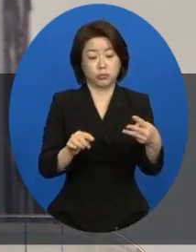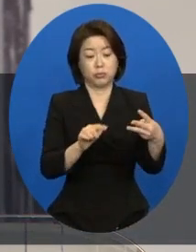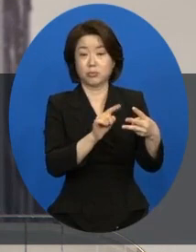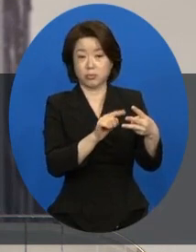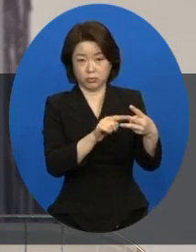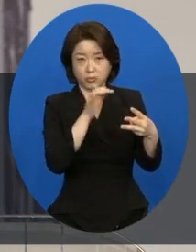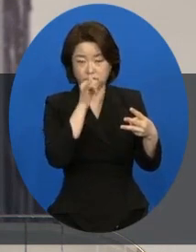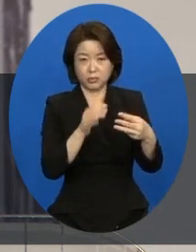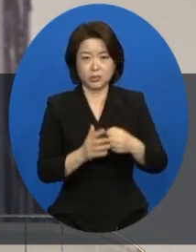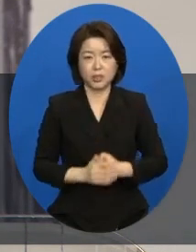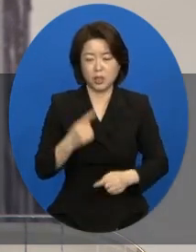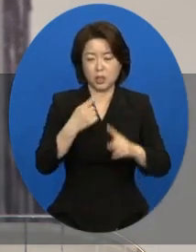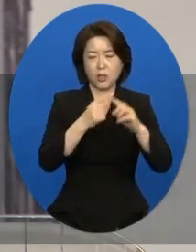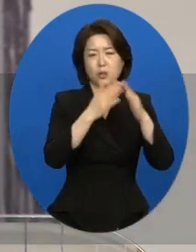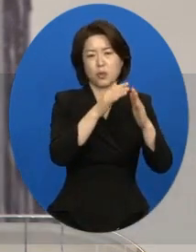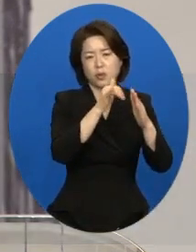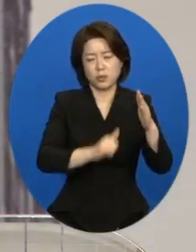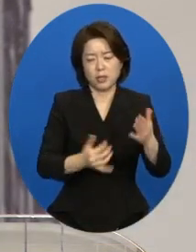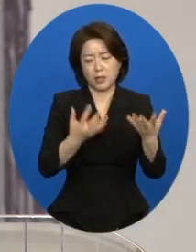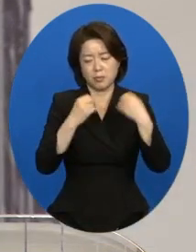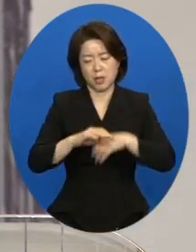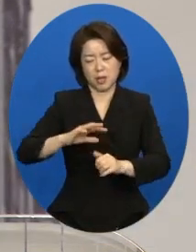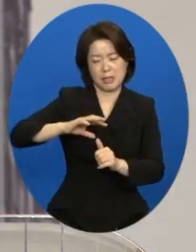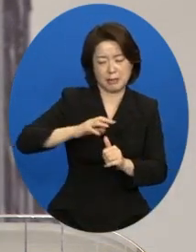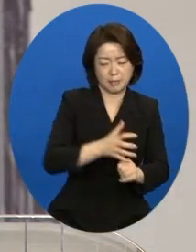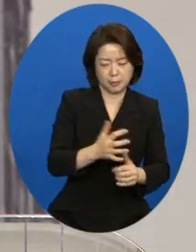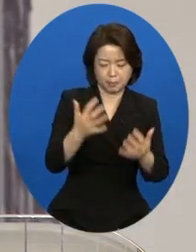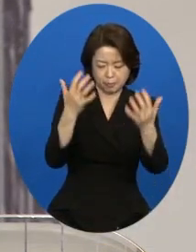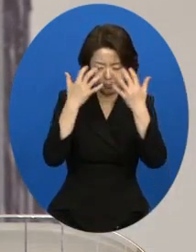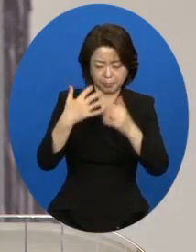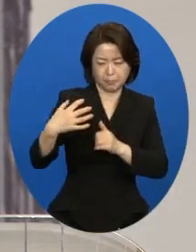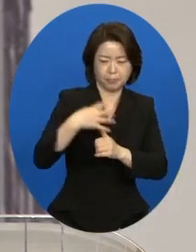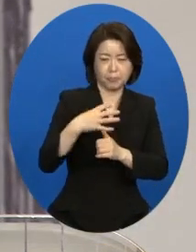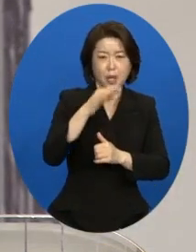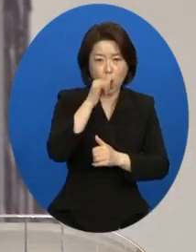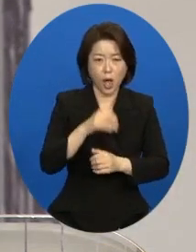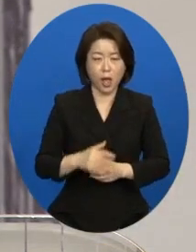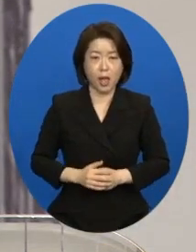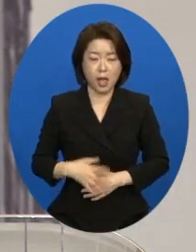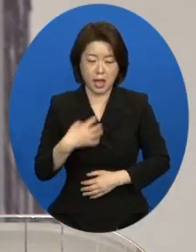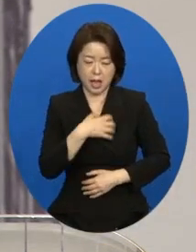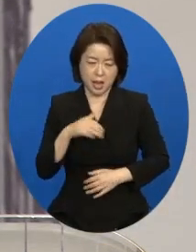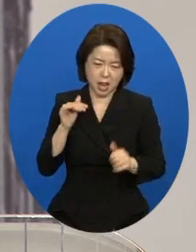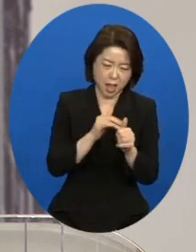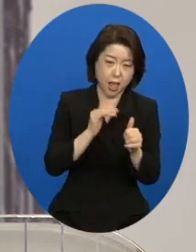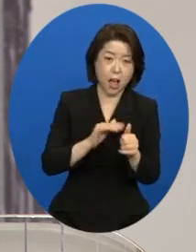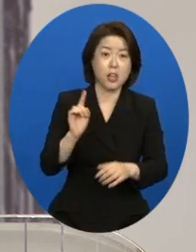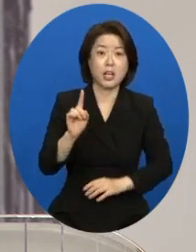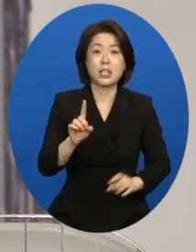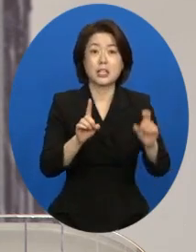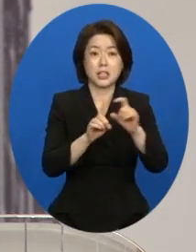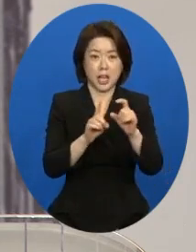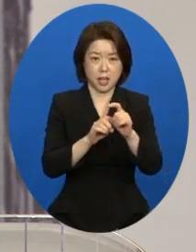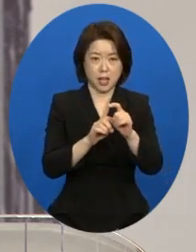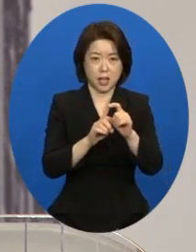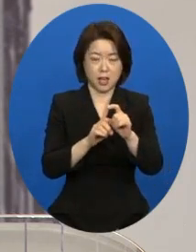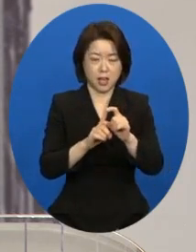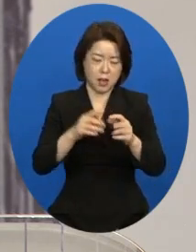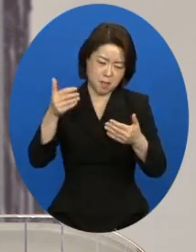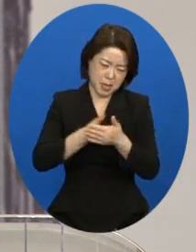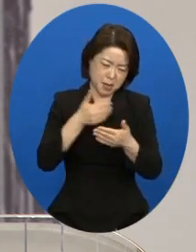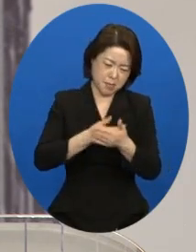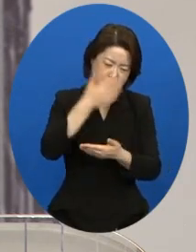성도들은 많은 핍박을 받아왔습니다. 여기 보면 괴롭게 하다라는 단어가 사실 닳게